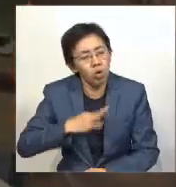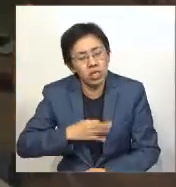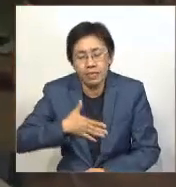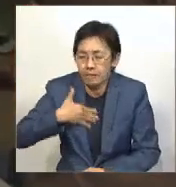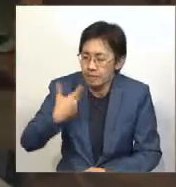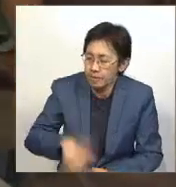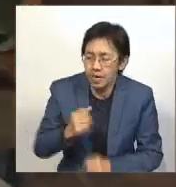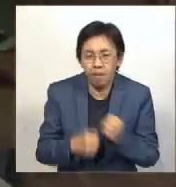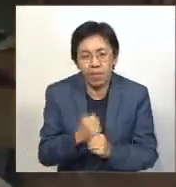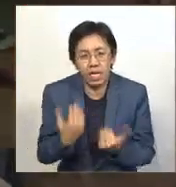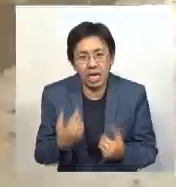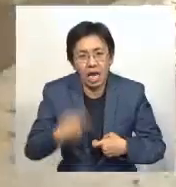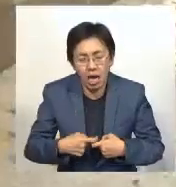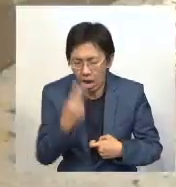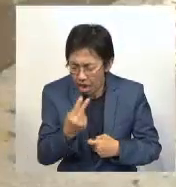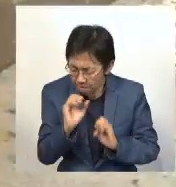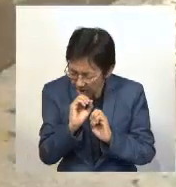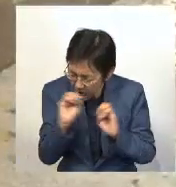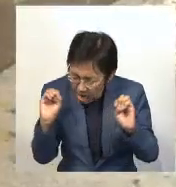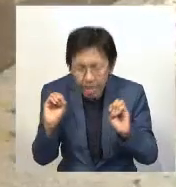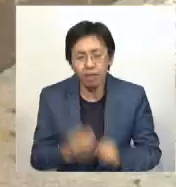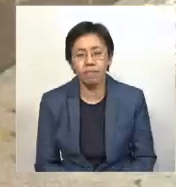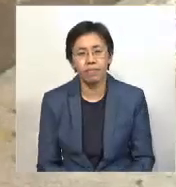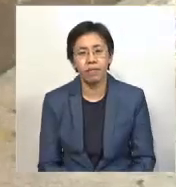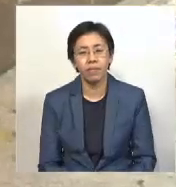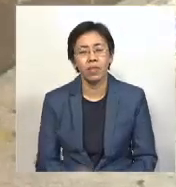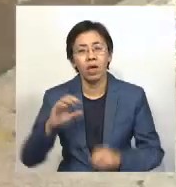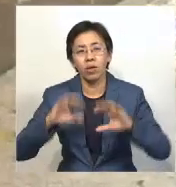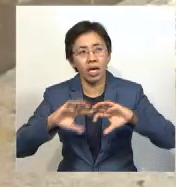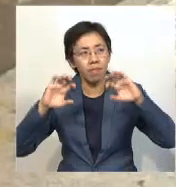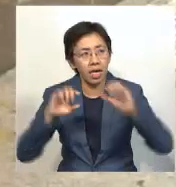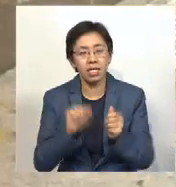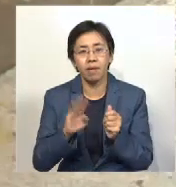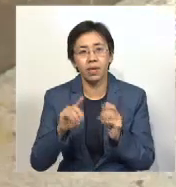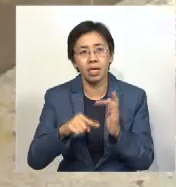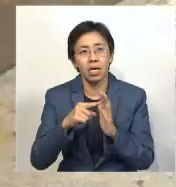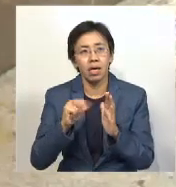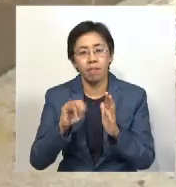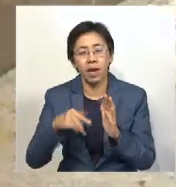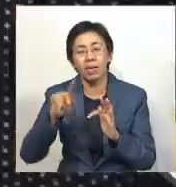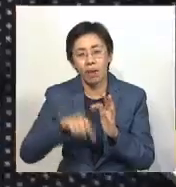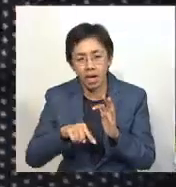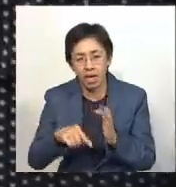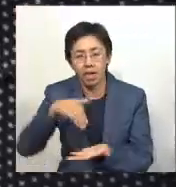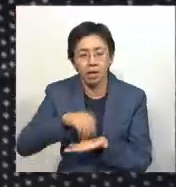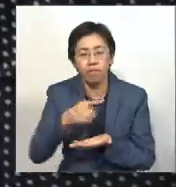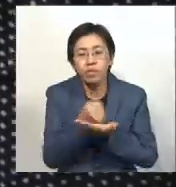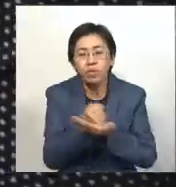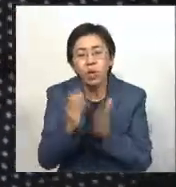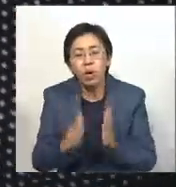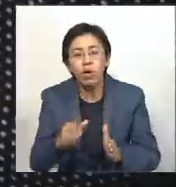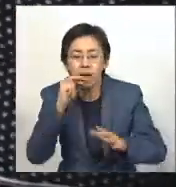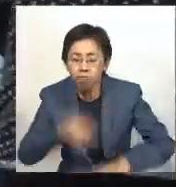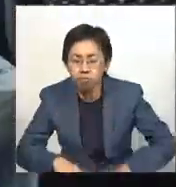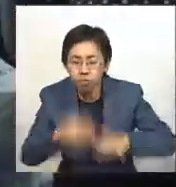ปินบ่เคยพอตั้งแต่เกิดมา ทางด้านหน่วยงานภาครัฐของอำเภอบ้านไผ่ยังคงตั้งศูนย์บัญชาการช่วยเหลือผู้ประสบภัยพิ